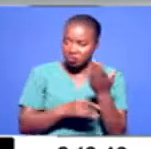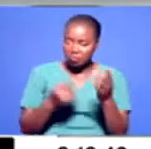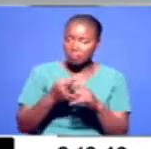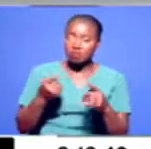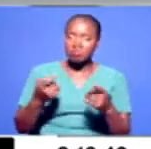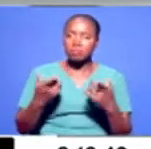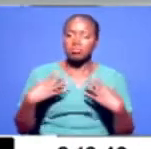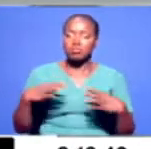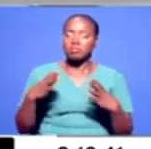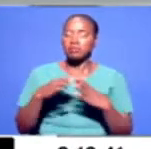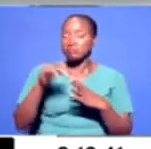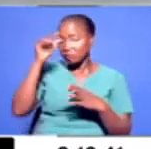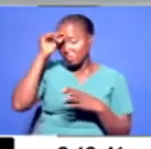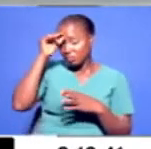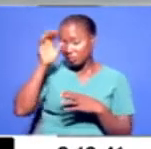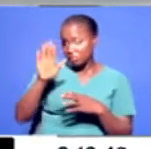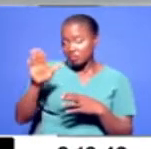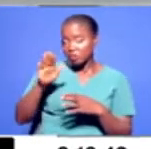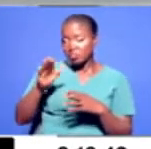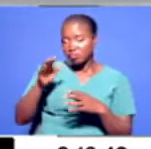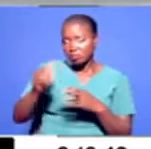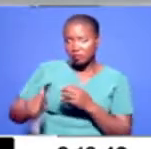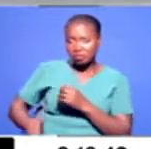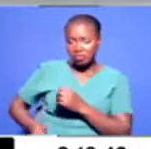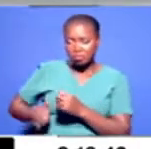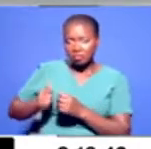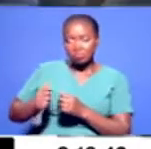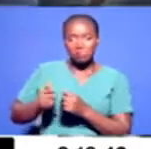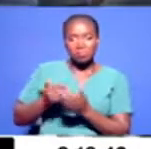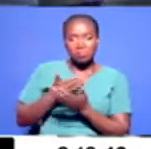greedy individuals will not have their way.